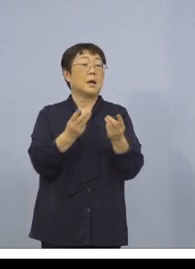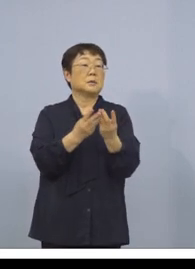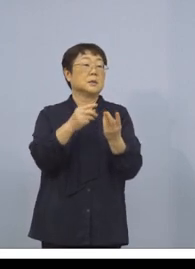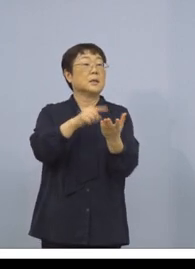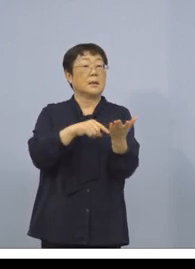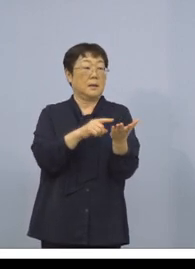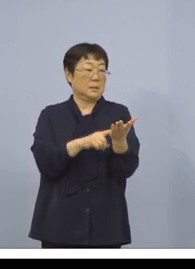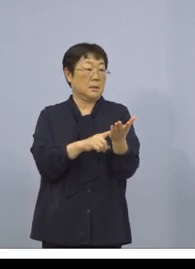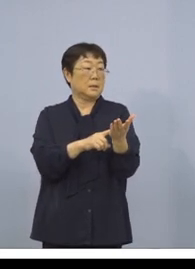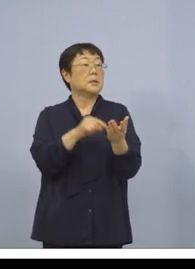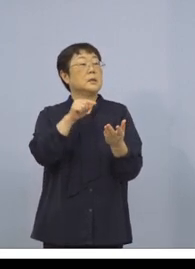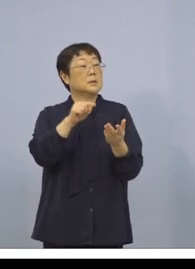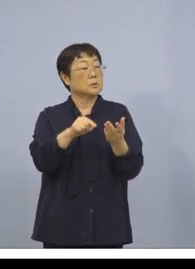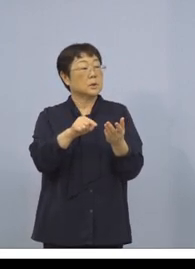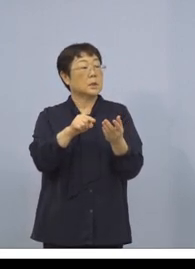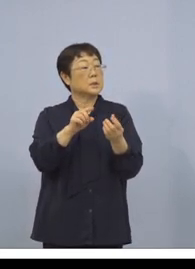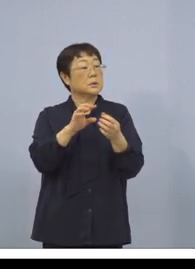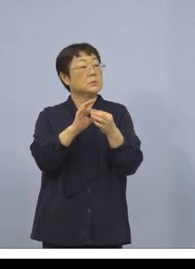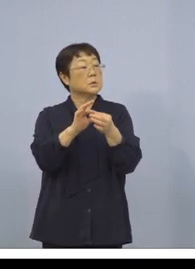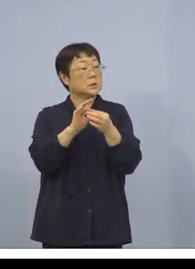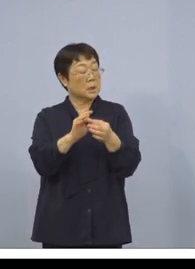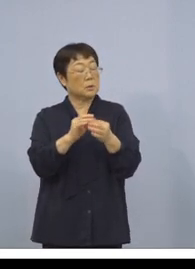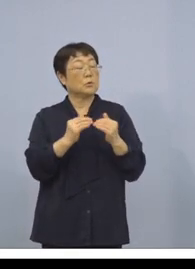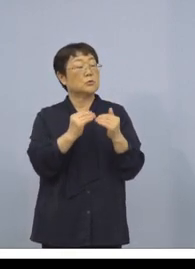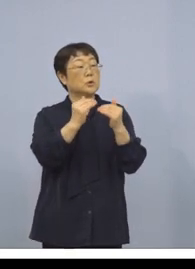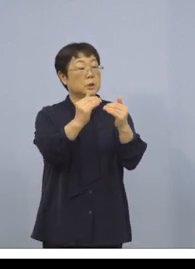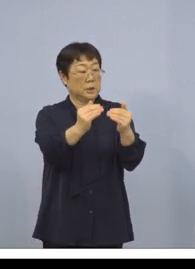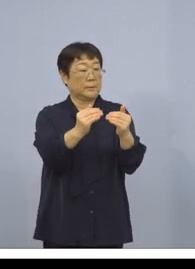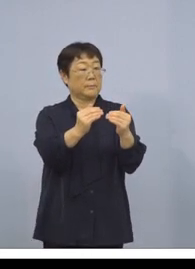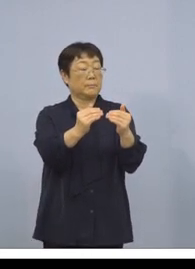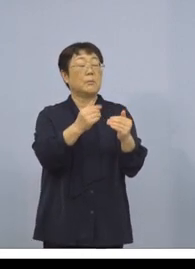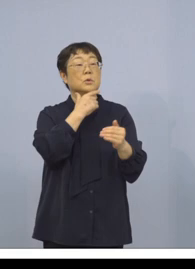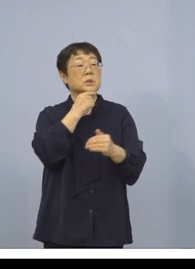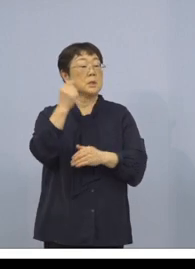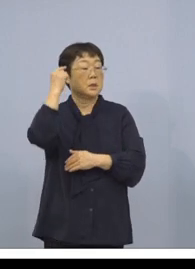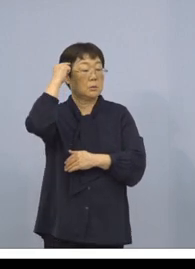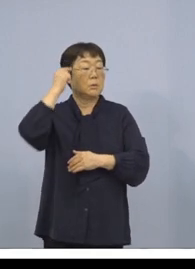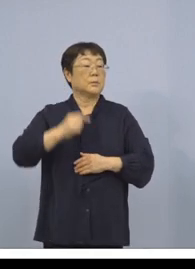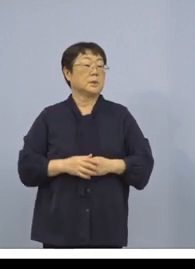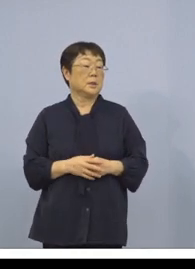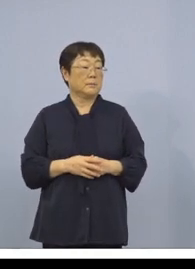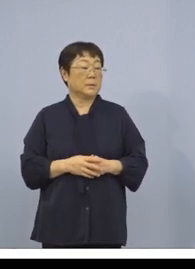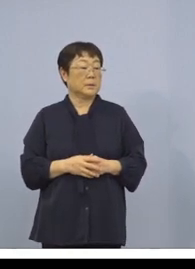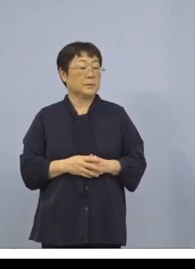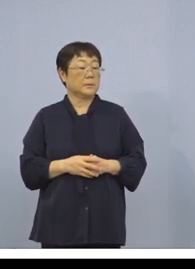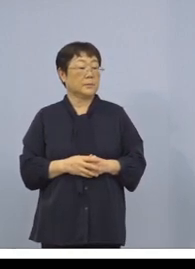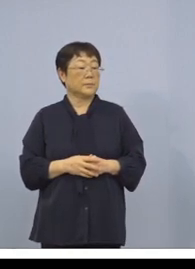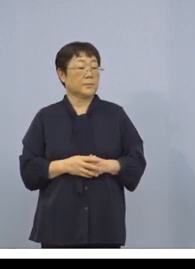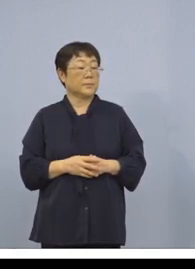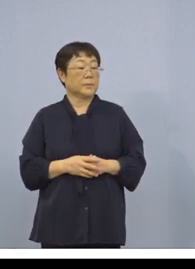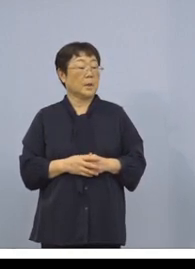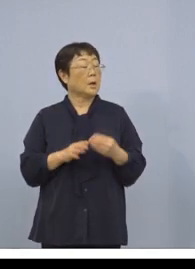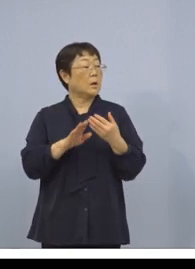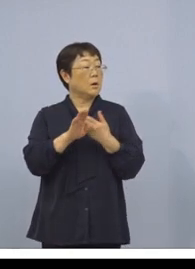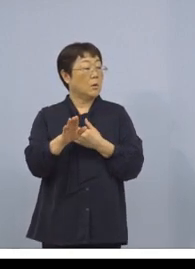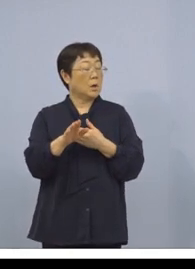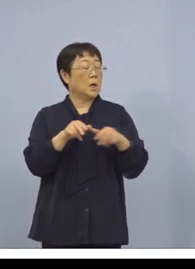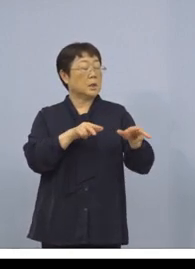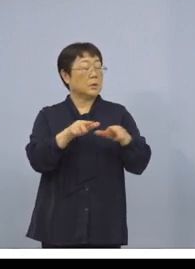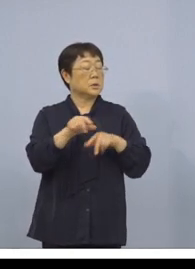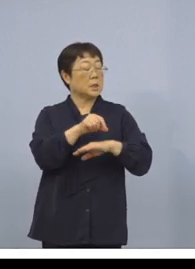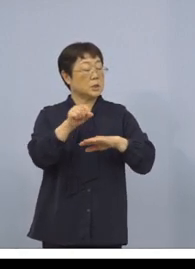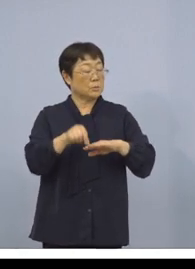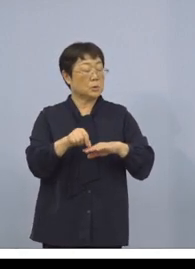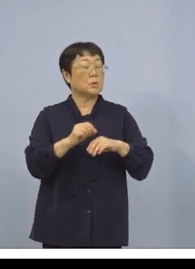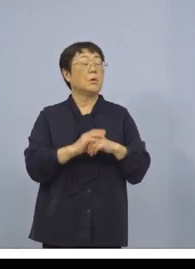、そういったものの推進をしていきたいなと、こう思っています。その他行政事務の DX